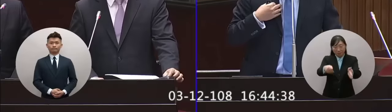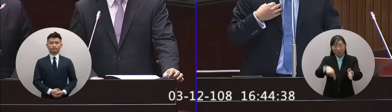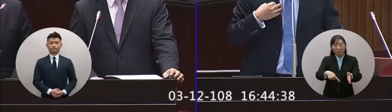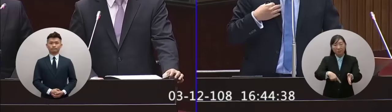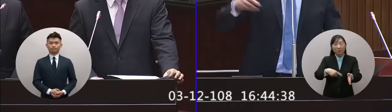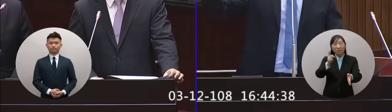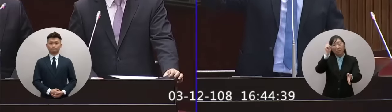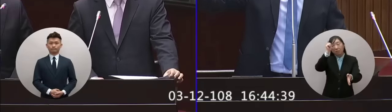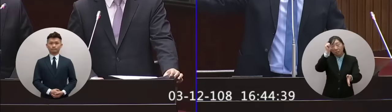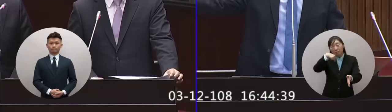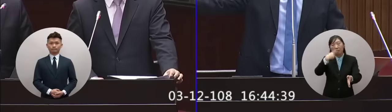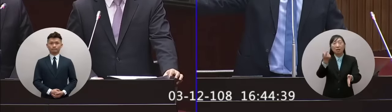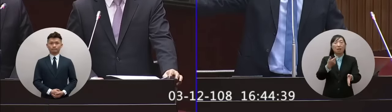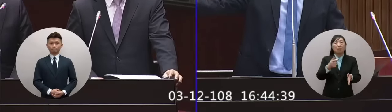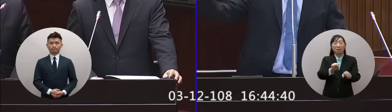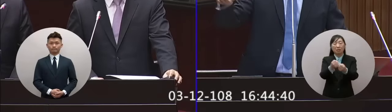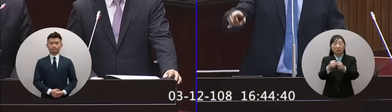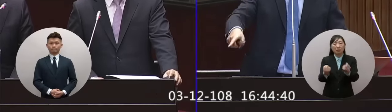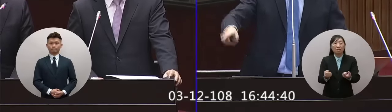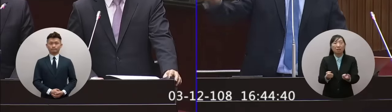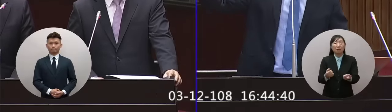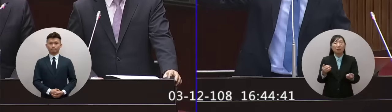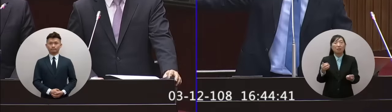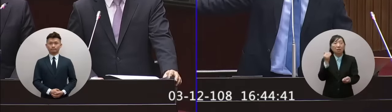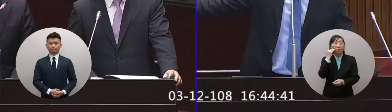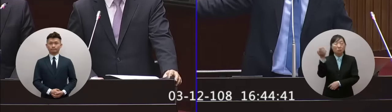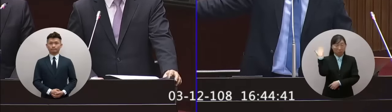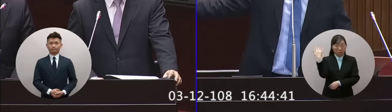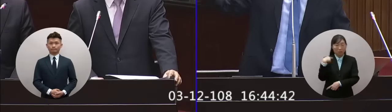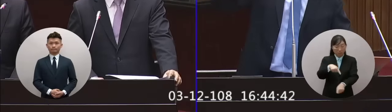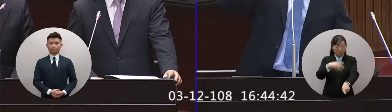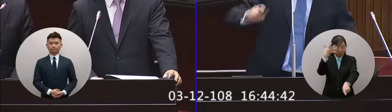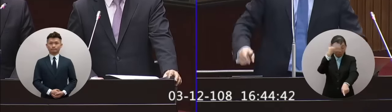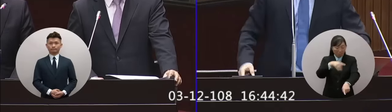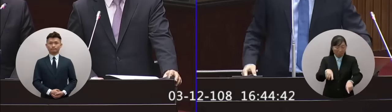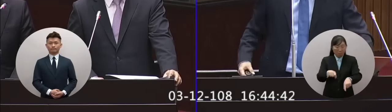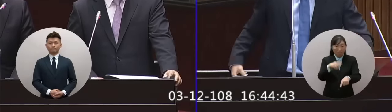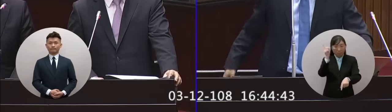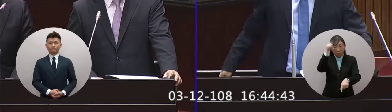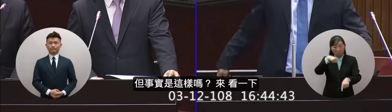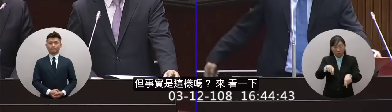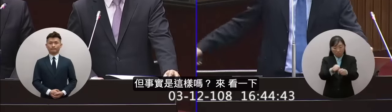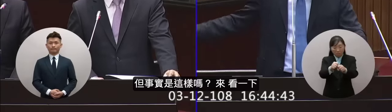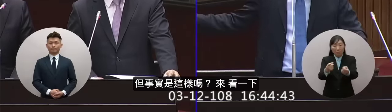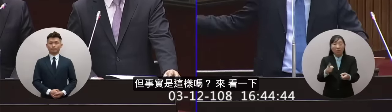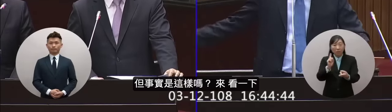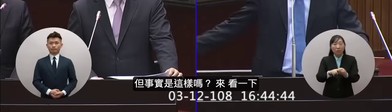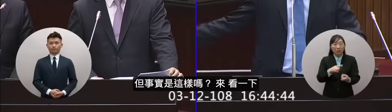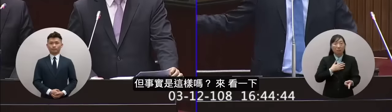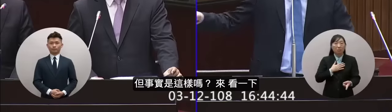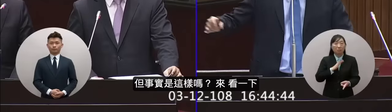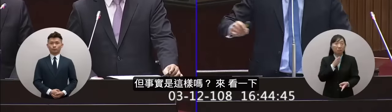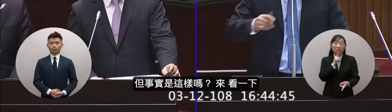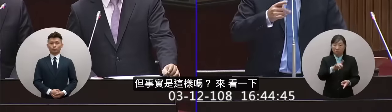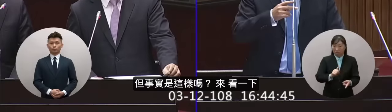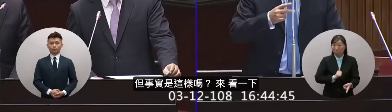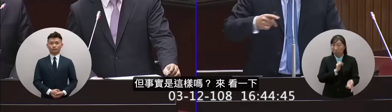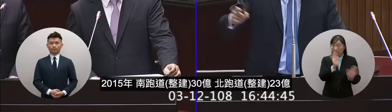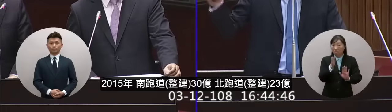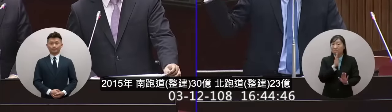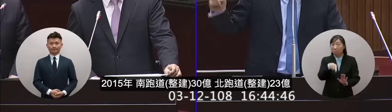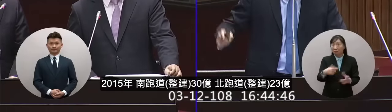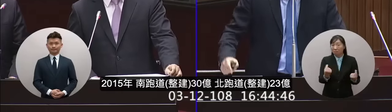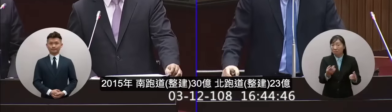解。如果从以前很旧很老到今天是这个样子，大家都可以了解。但事实是这样吗？来看